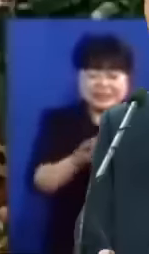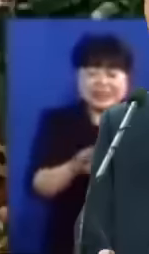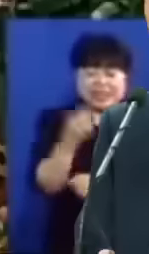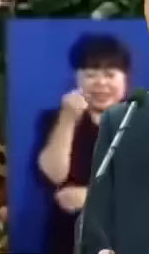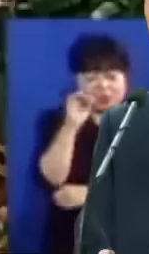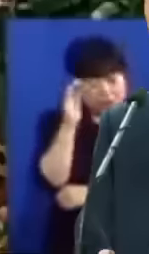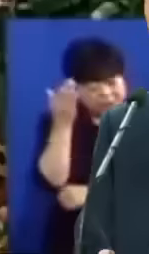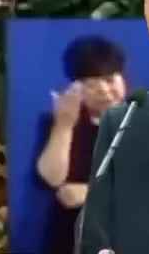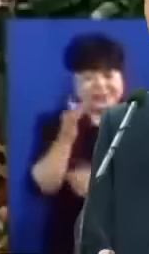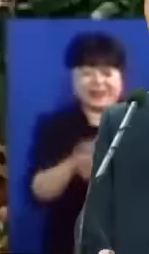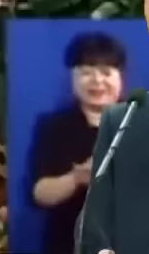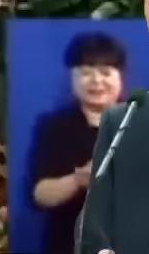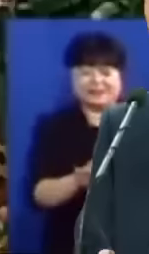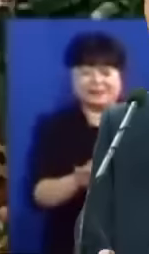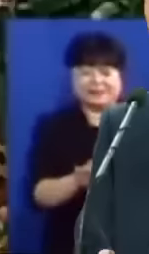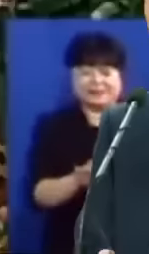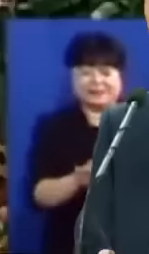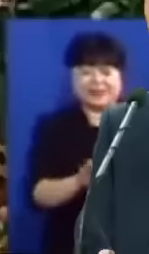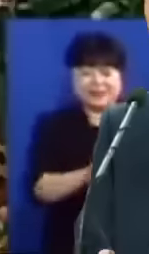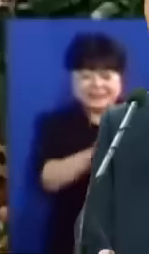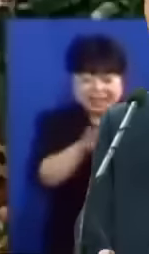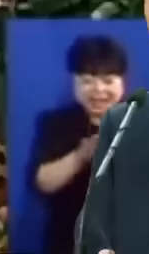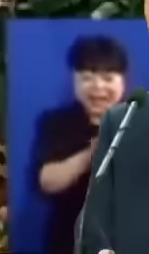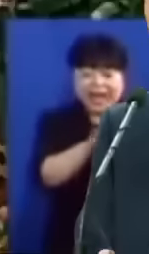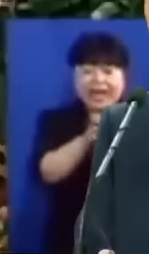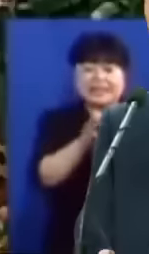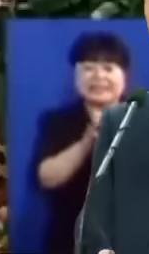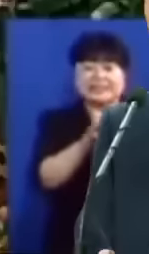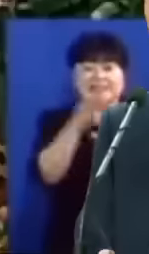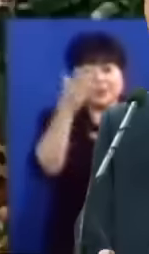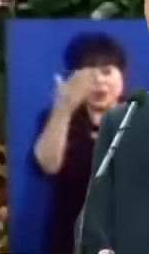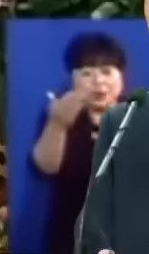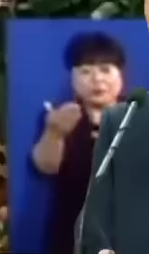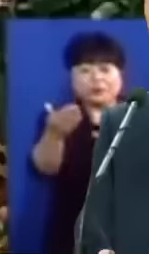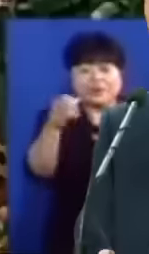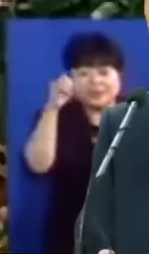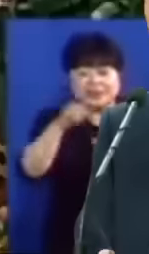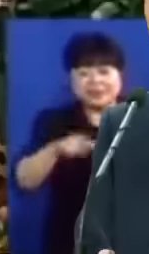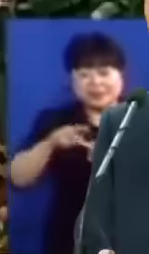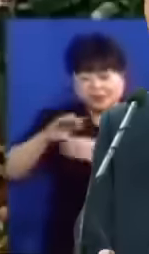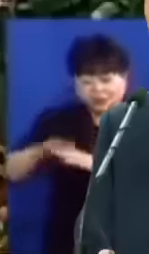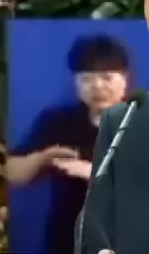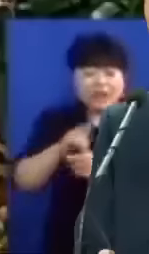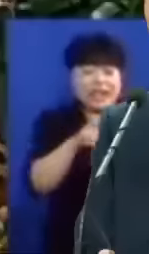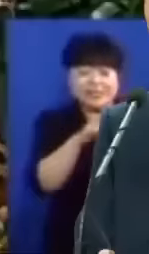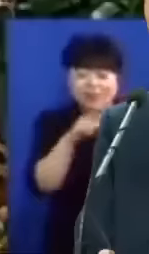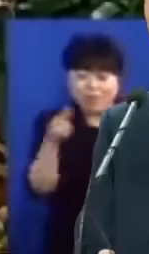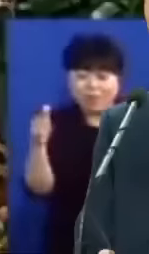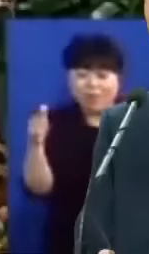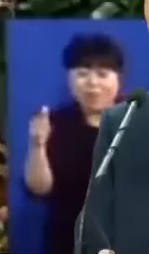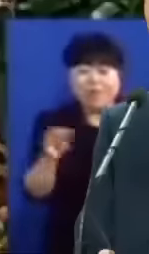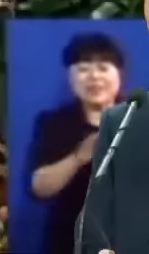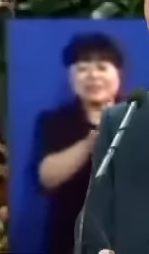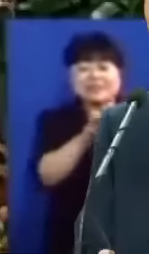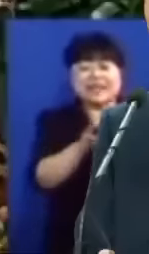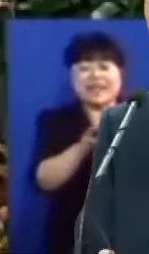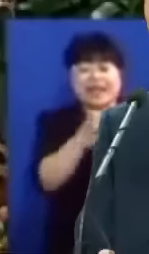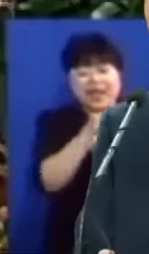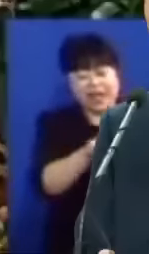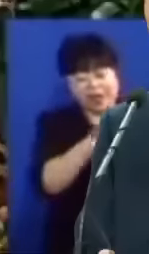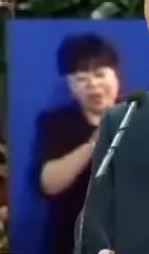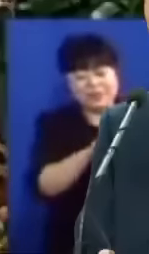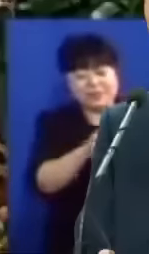근본이 되는 것입니다. 사랑이라는 것은 여러분 그냥 내버려 놓는다고 되는 것은 아닙니다. 사랑을 할 수